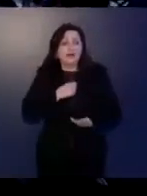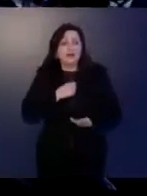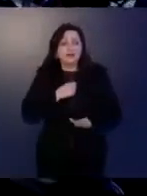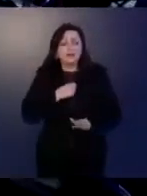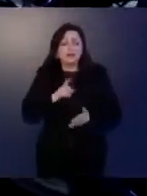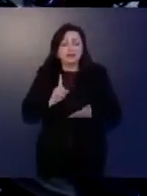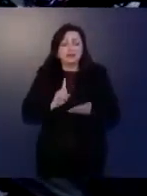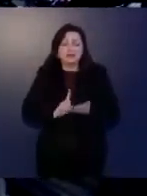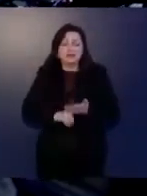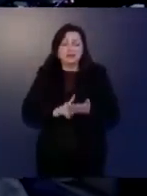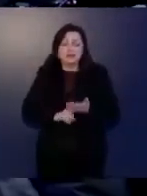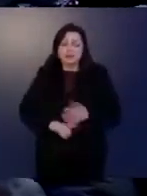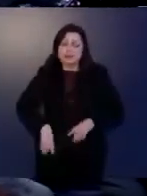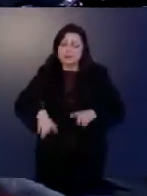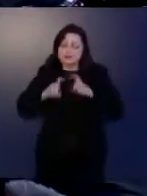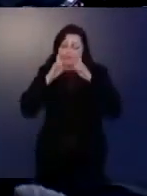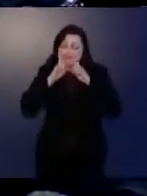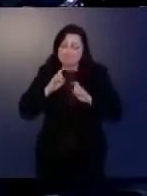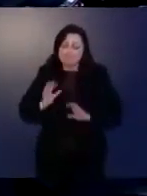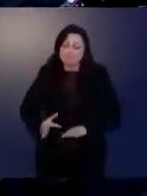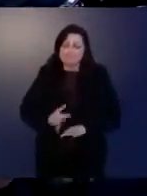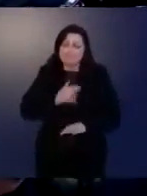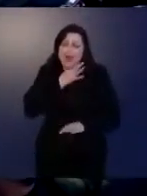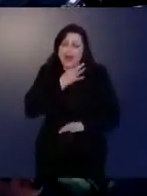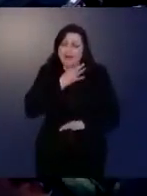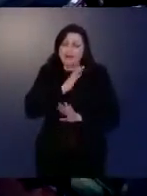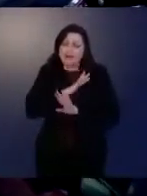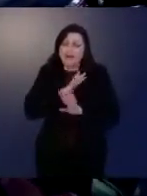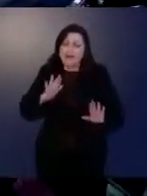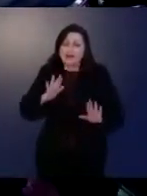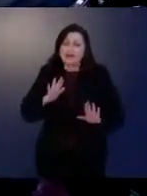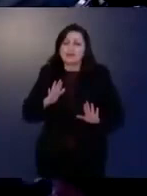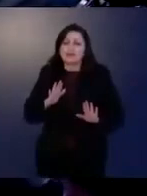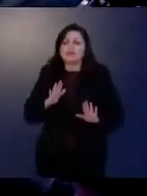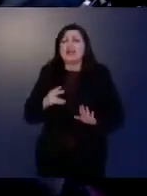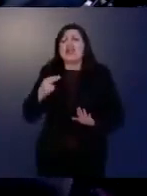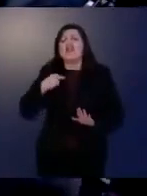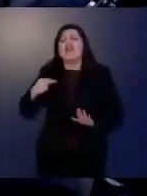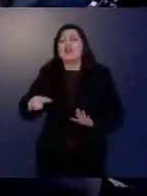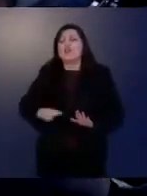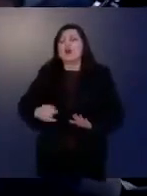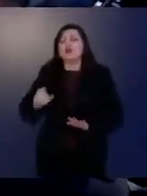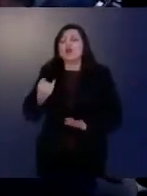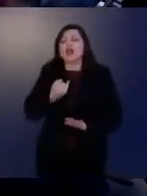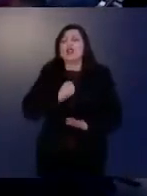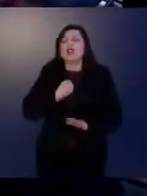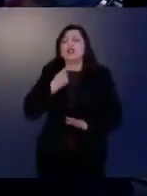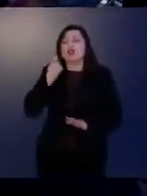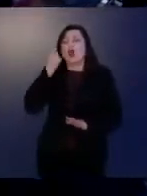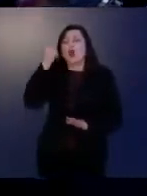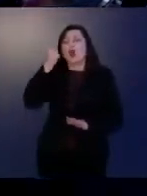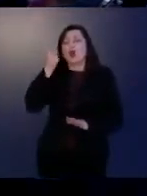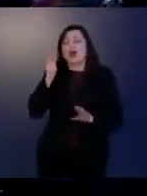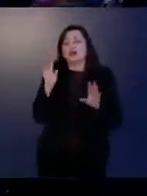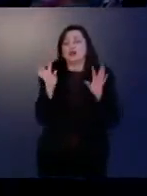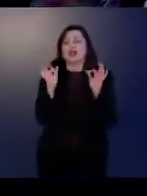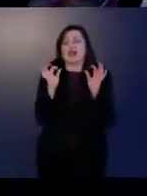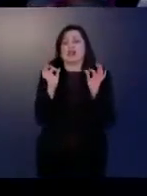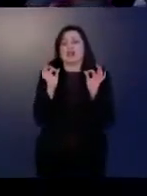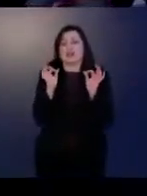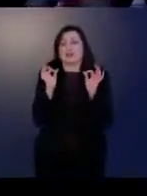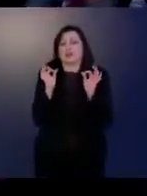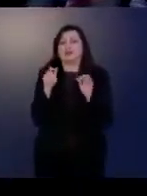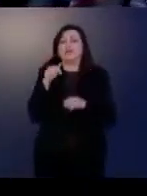εθνική ανάγκη να ρυθμιστεί το δημόσιο και ιδιωτικό χρέος και σε αυτή την περίπτωση κυρίως το